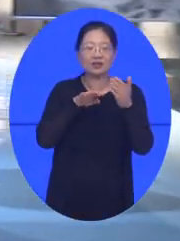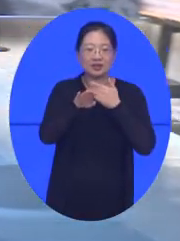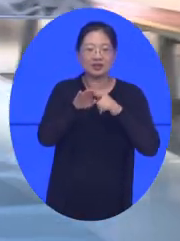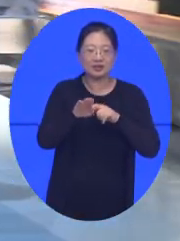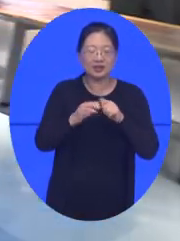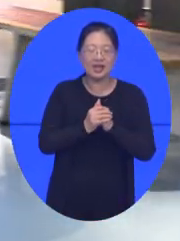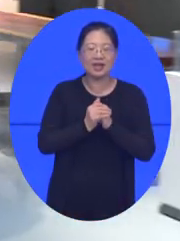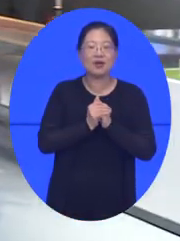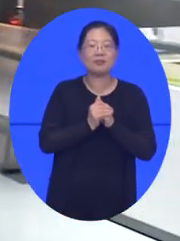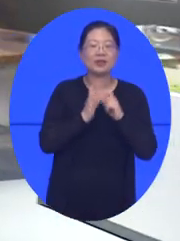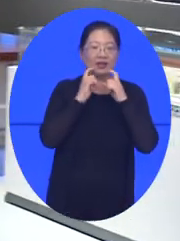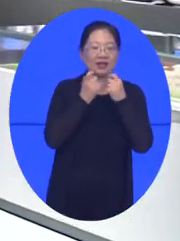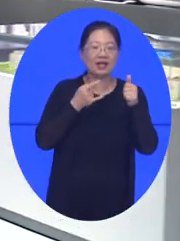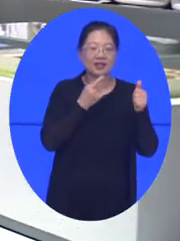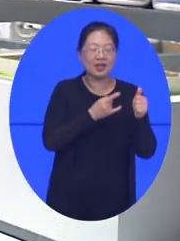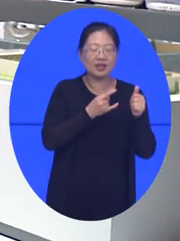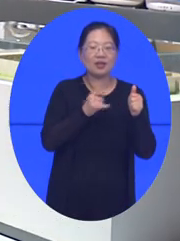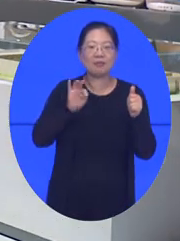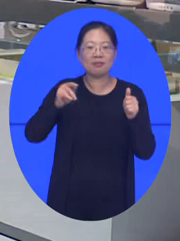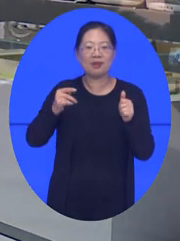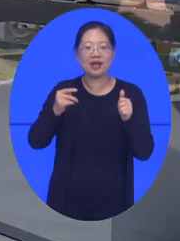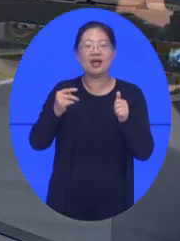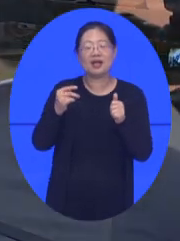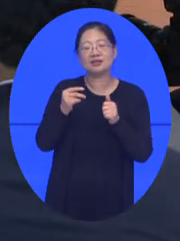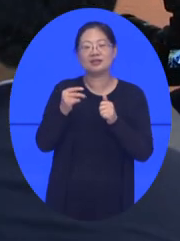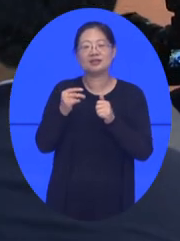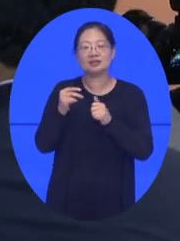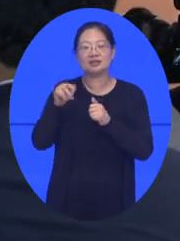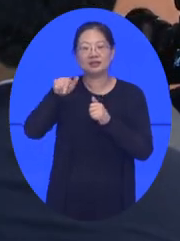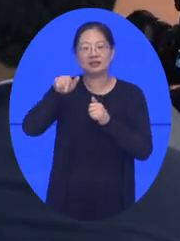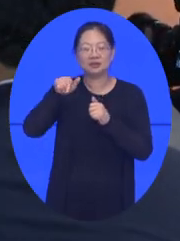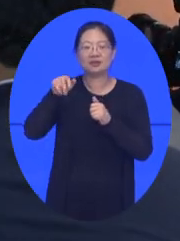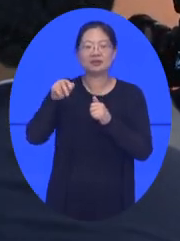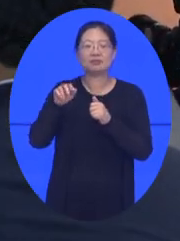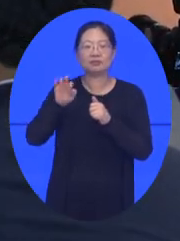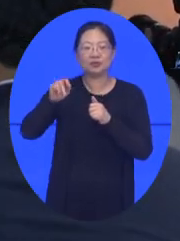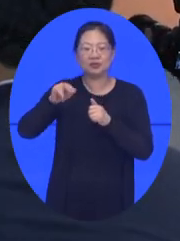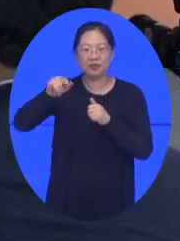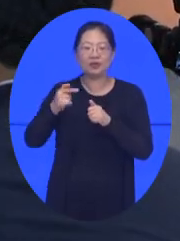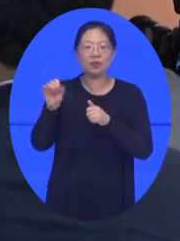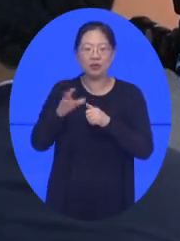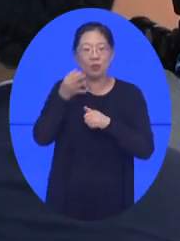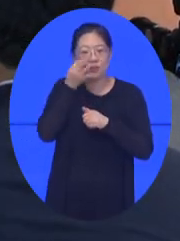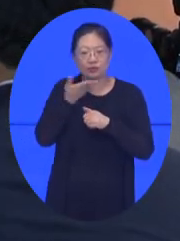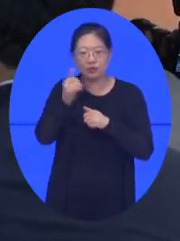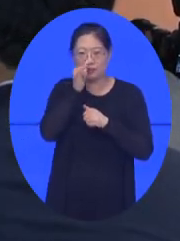곤돌라를 타고 오면 무료로 볼 수 있습니다. 경기 CCTV 최창순입니다.